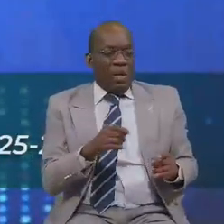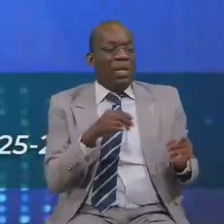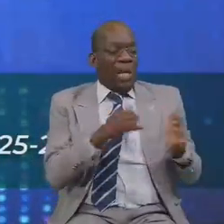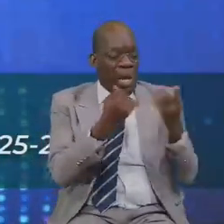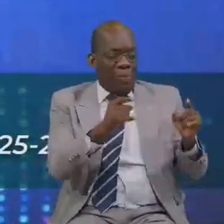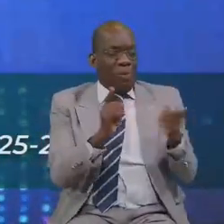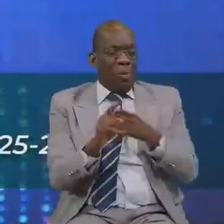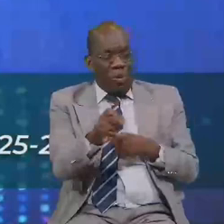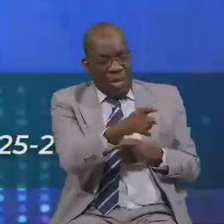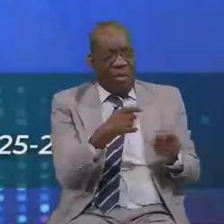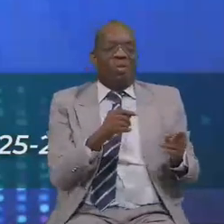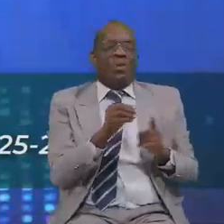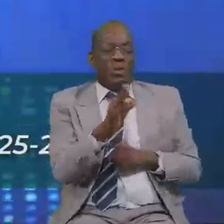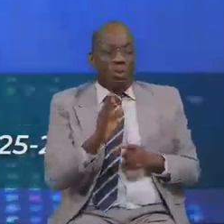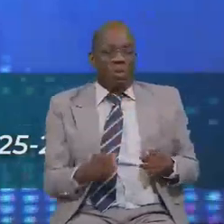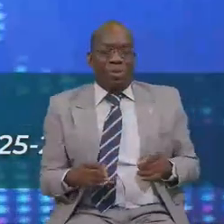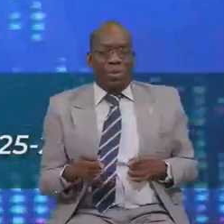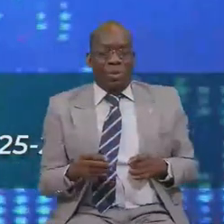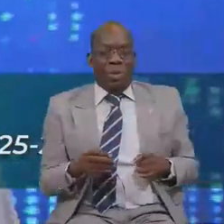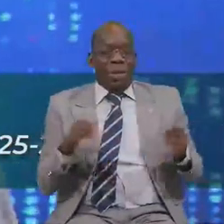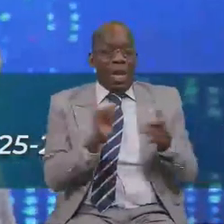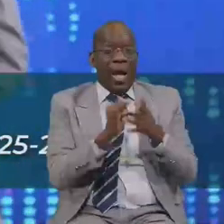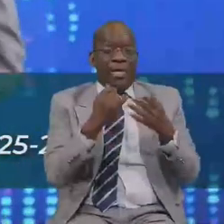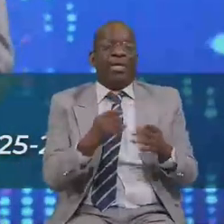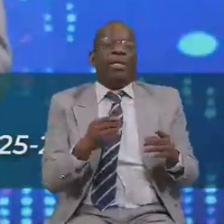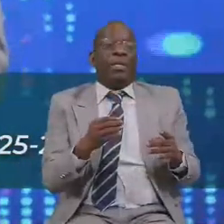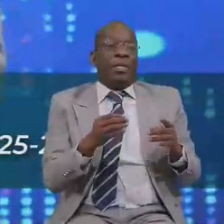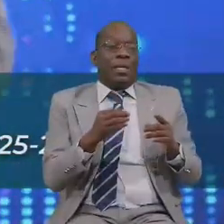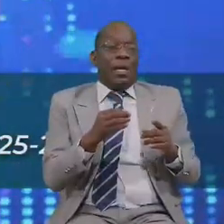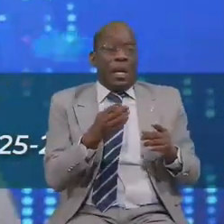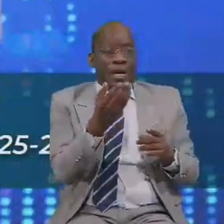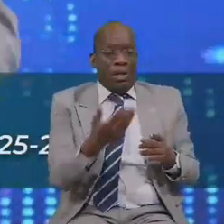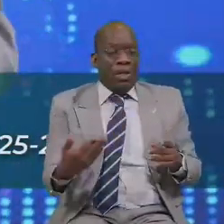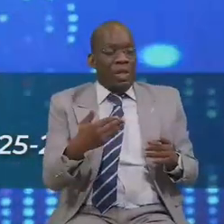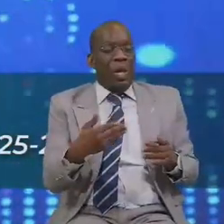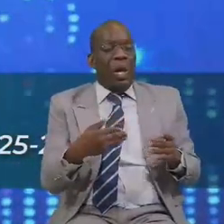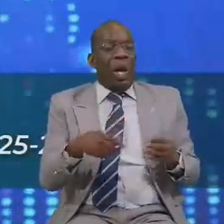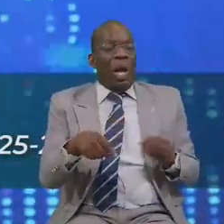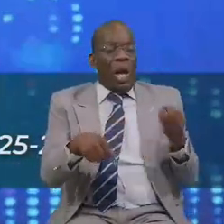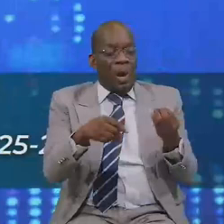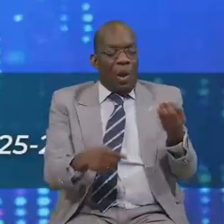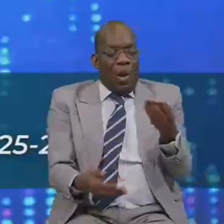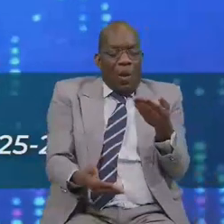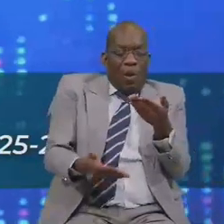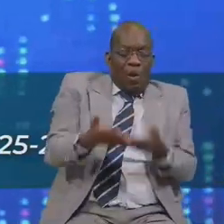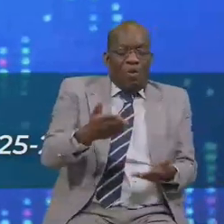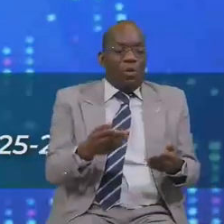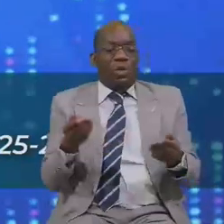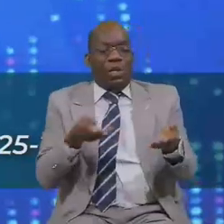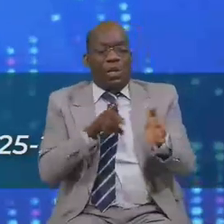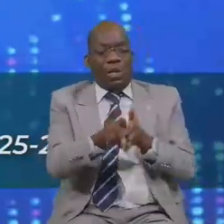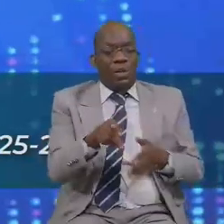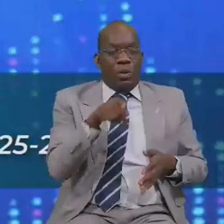arrive en réalité. Oh, cela vraiment m'a proprement étanglé. Ça, c'est l'attente terrestre. À partir